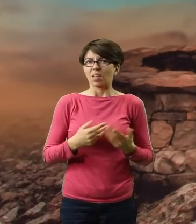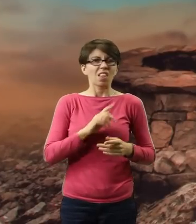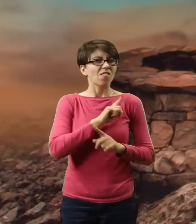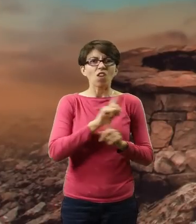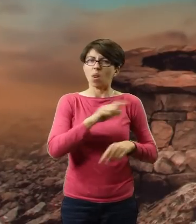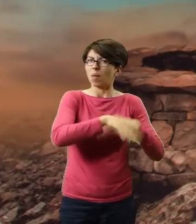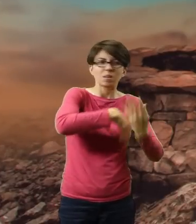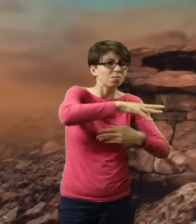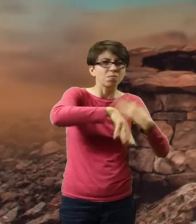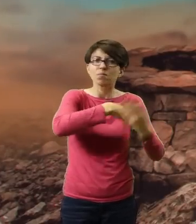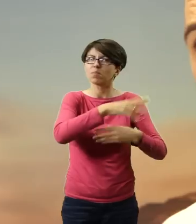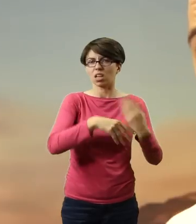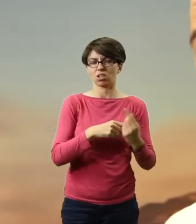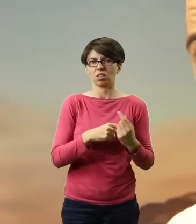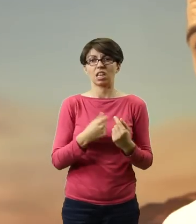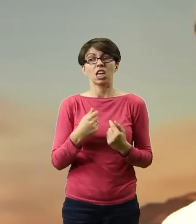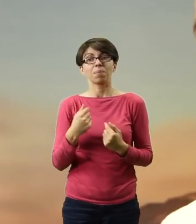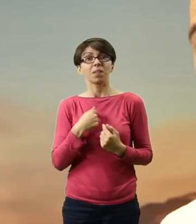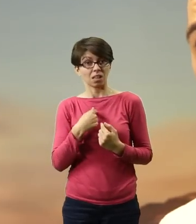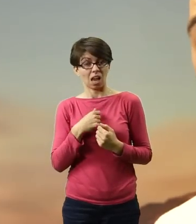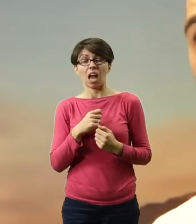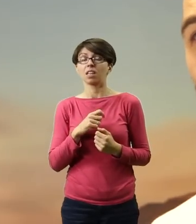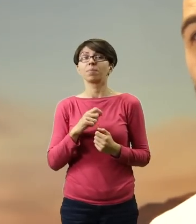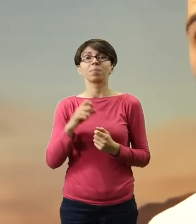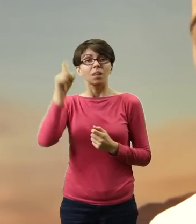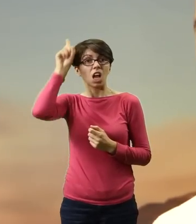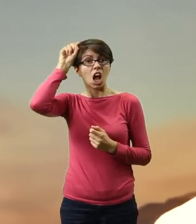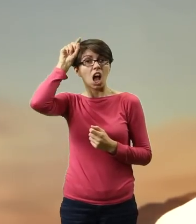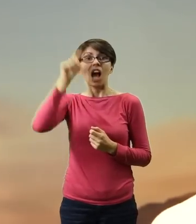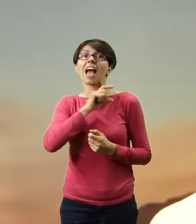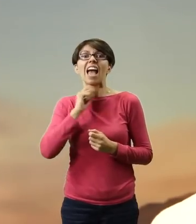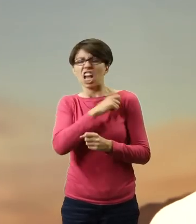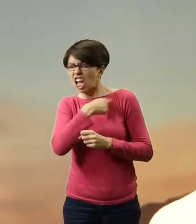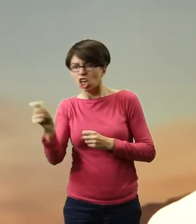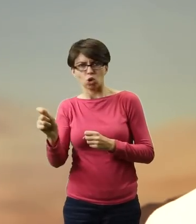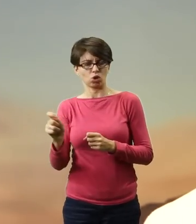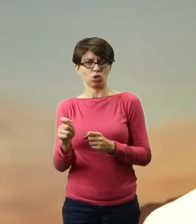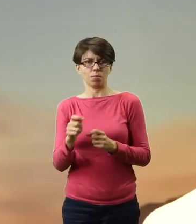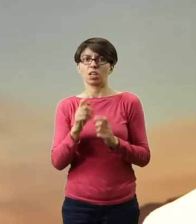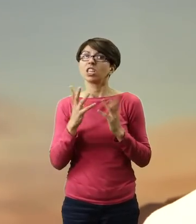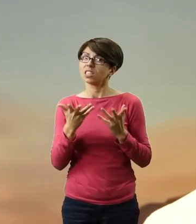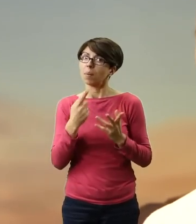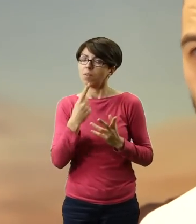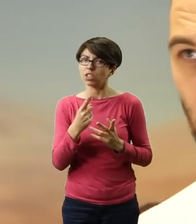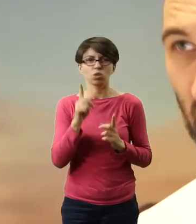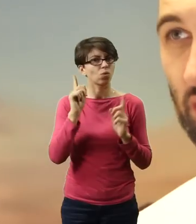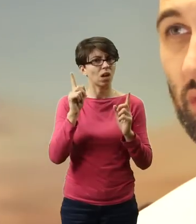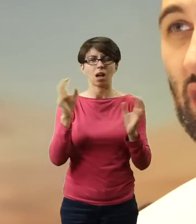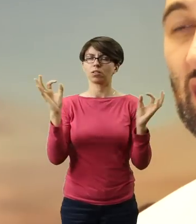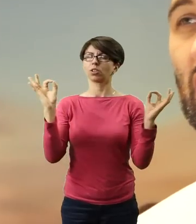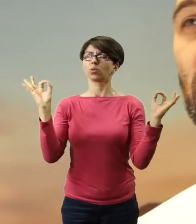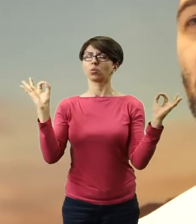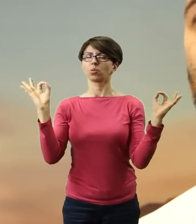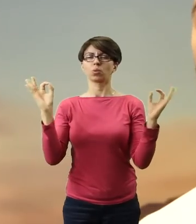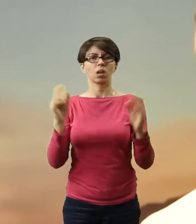naet okazji powiedzieć też jako egzorcysta bardzo mocno że każda forma jogi jakakolwiek by ona nie